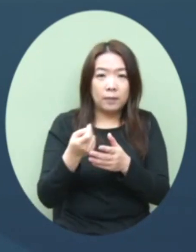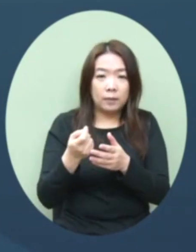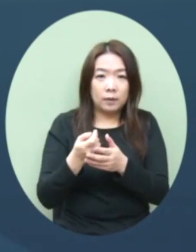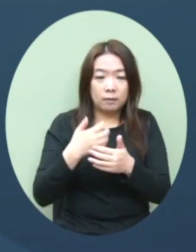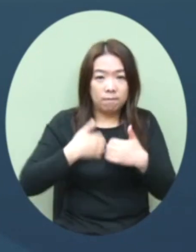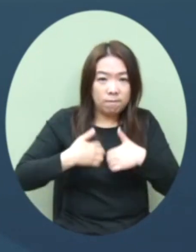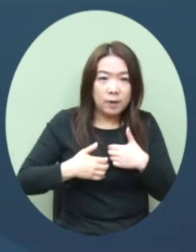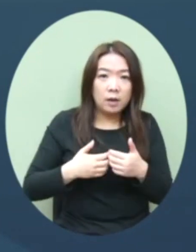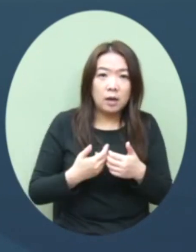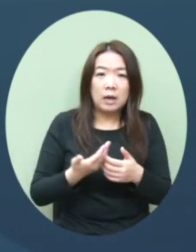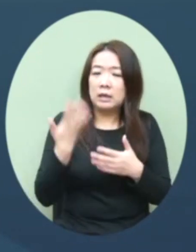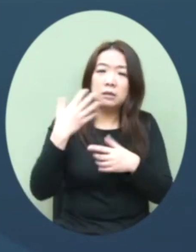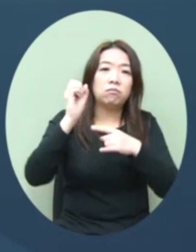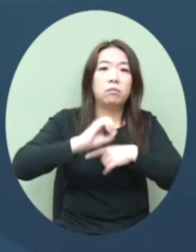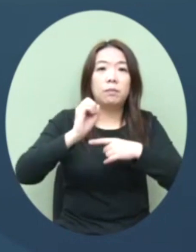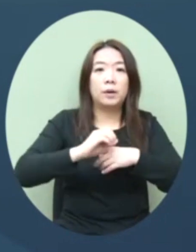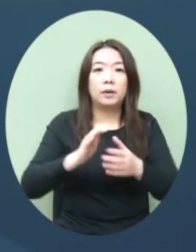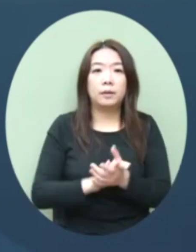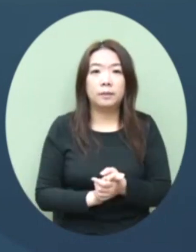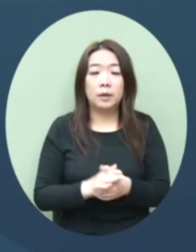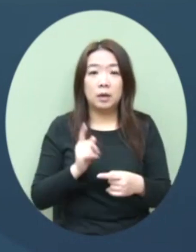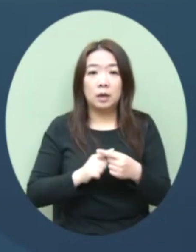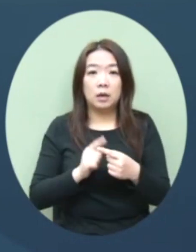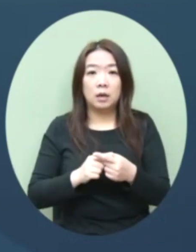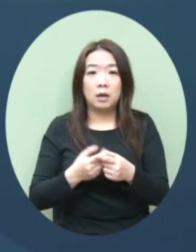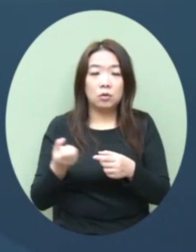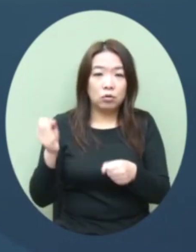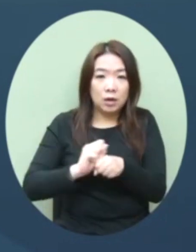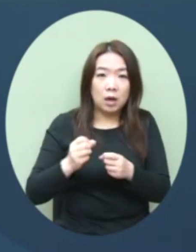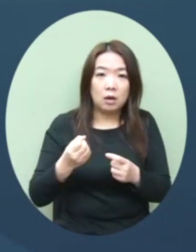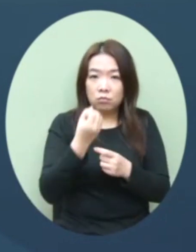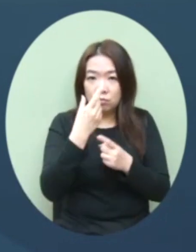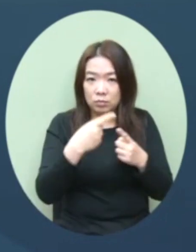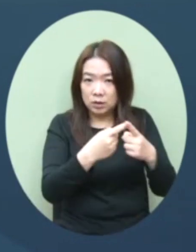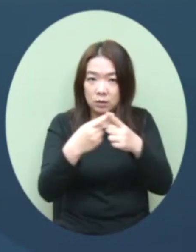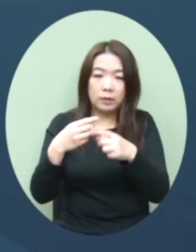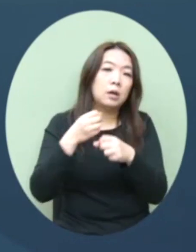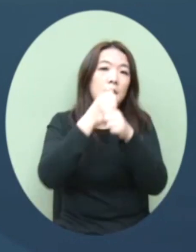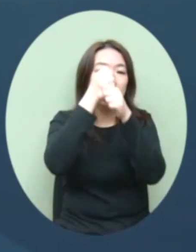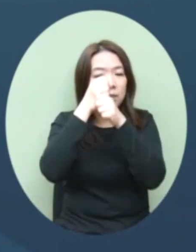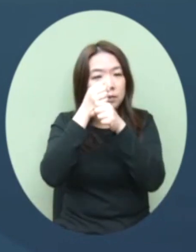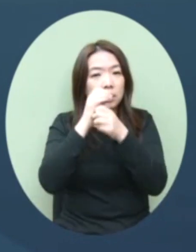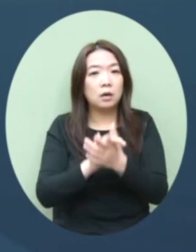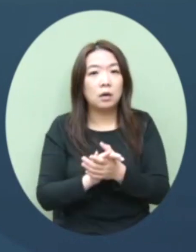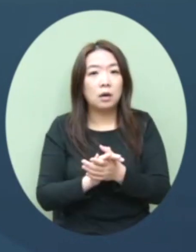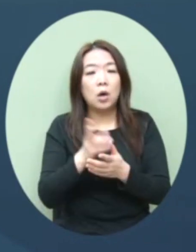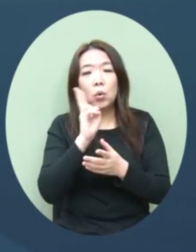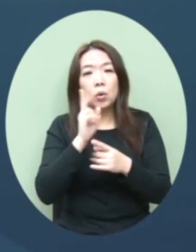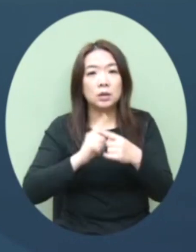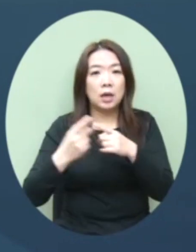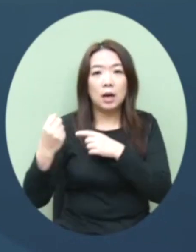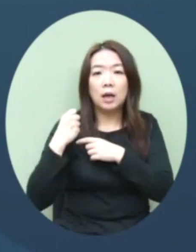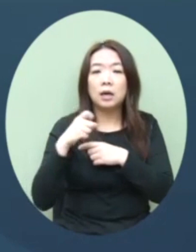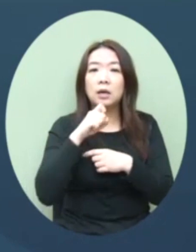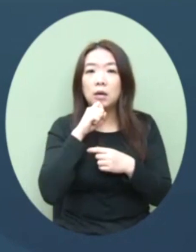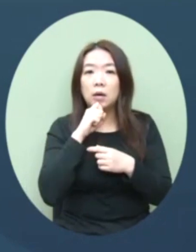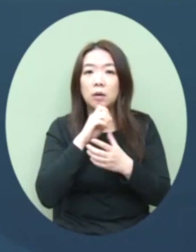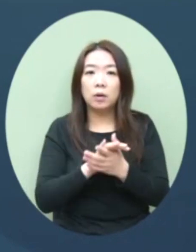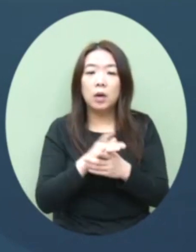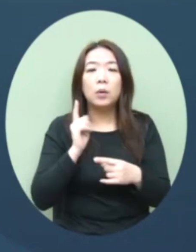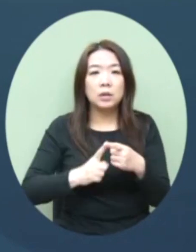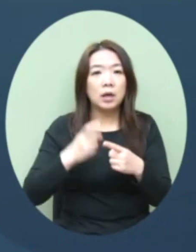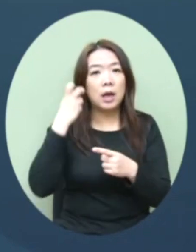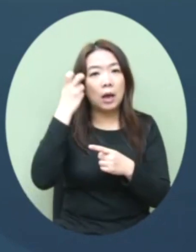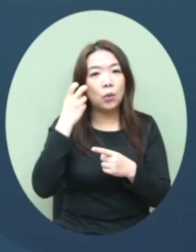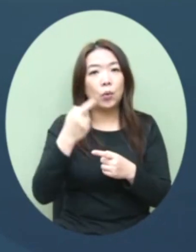所以進一步的大規模市民的檢測我們當有能力的時候會認真